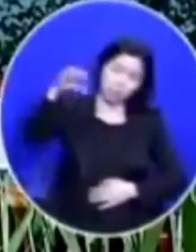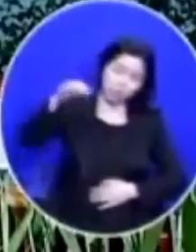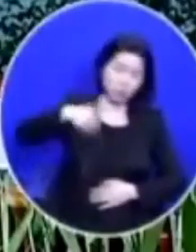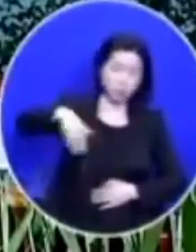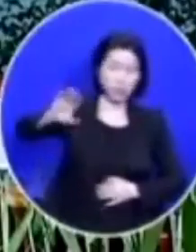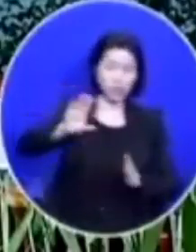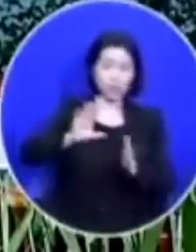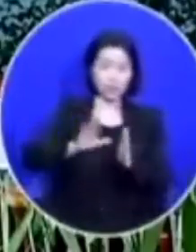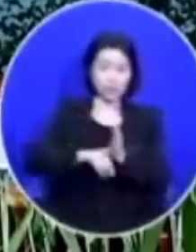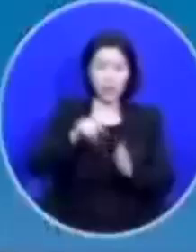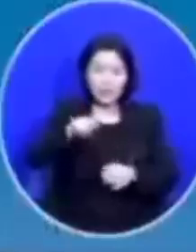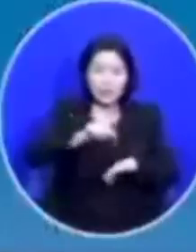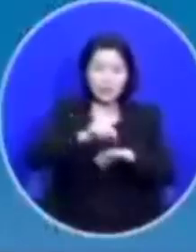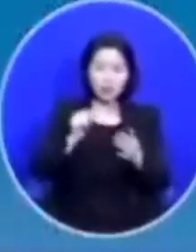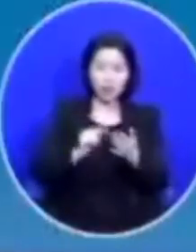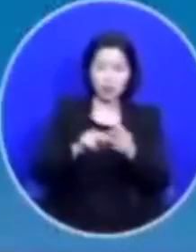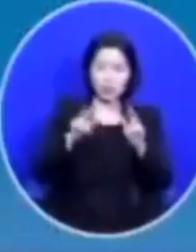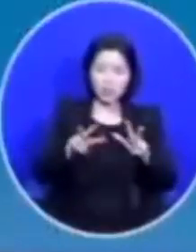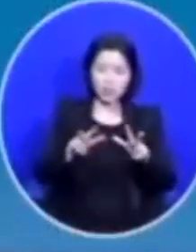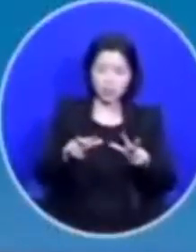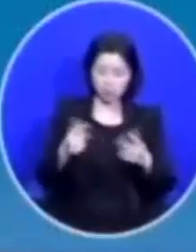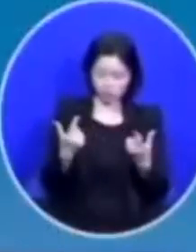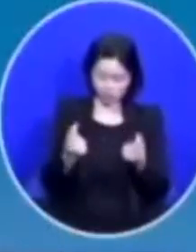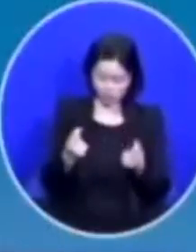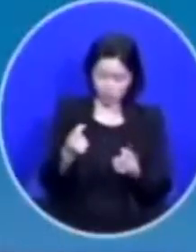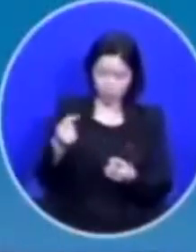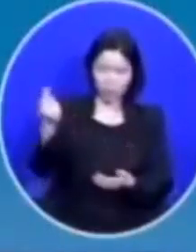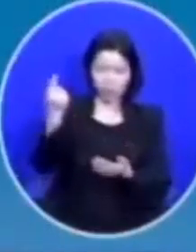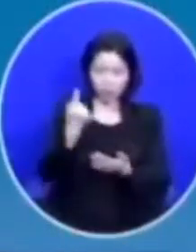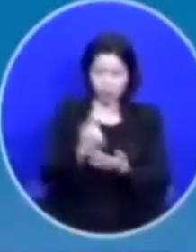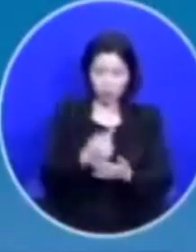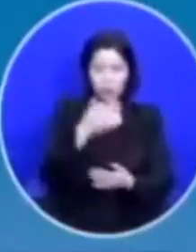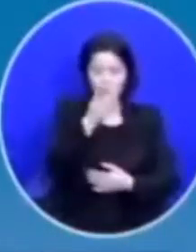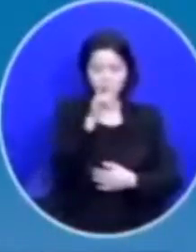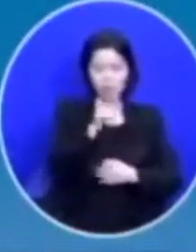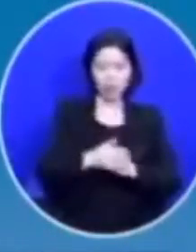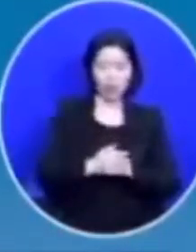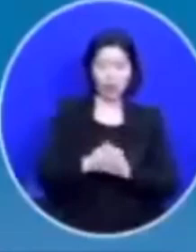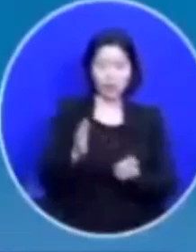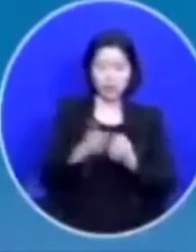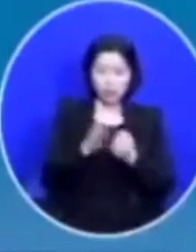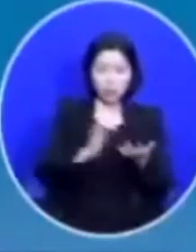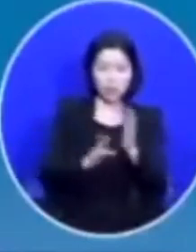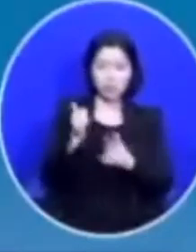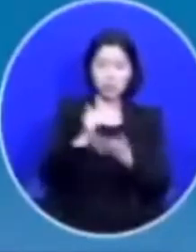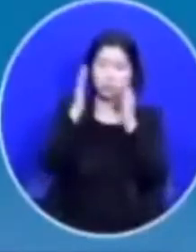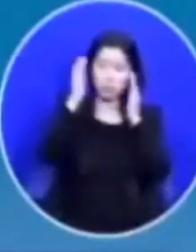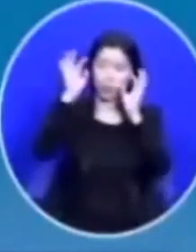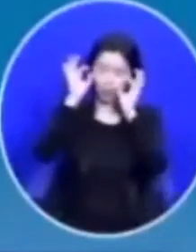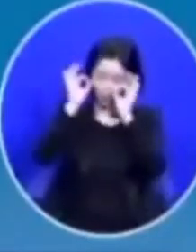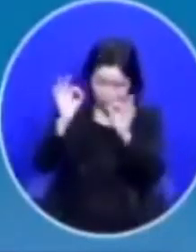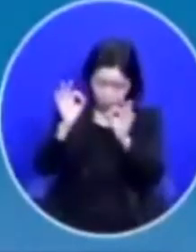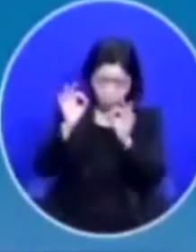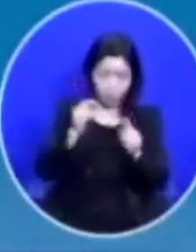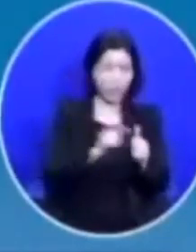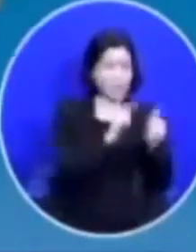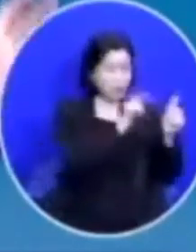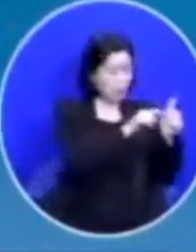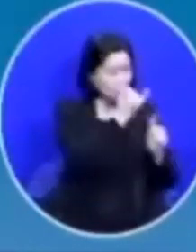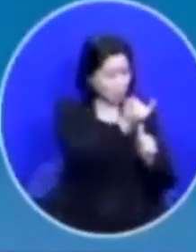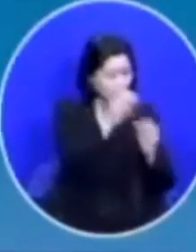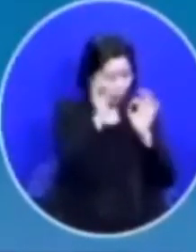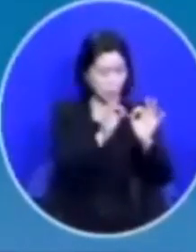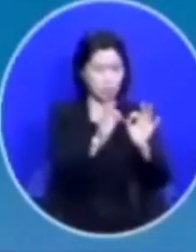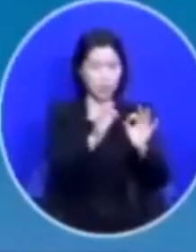마음에 거 새로 우리 가운데 임합니다 그래서 예수님을 바라보고 배우자를 보면 전혀